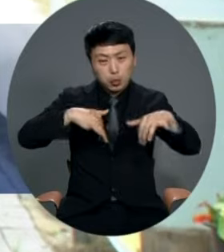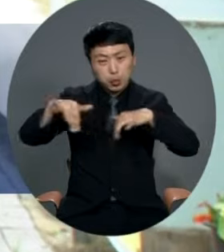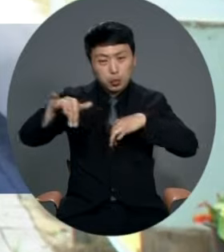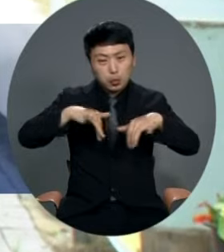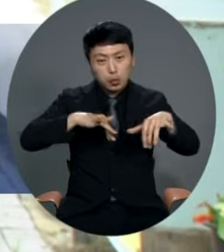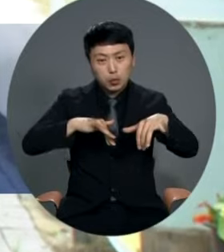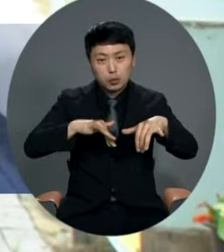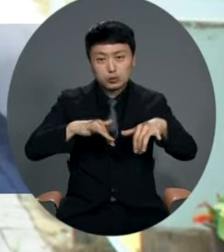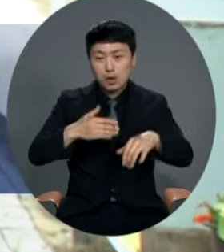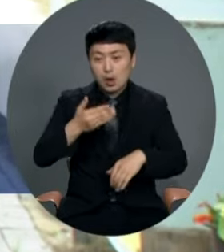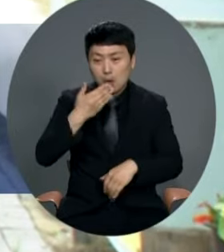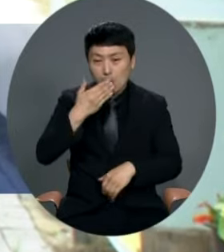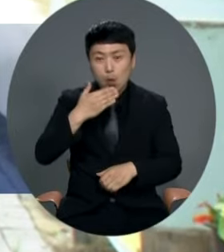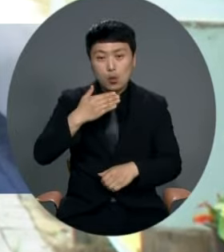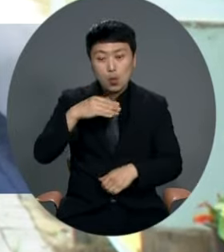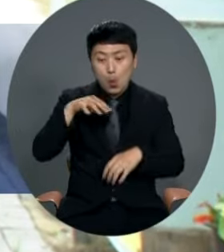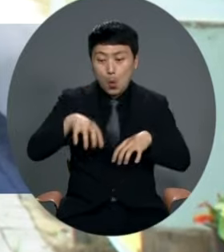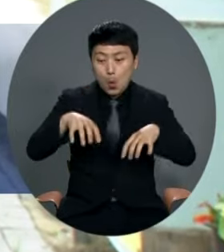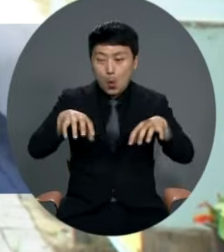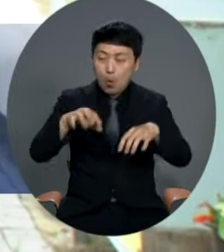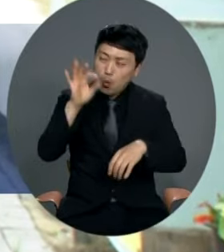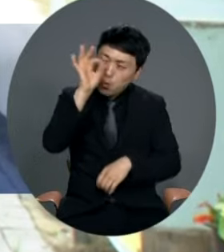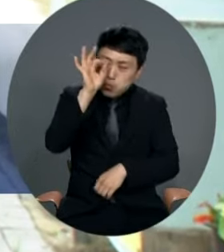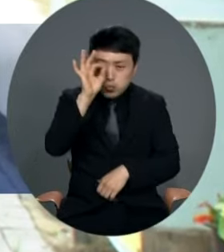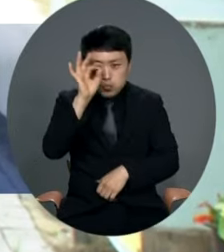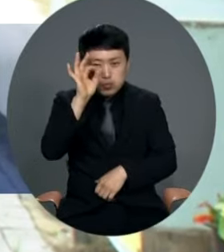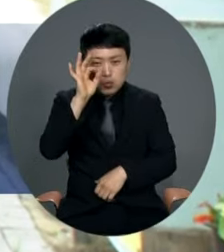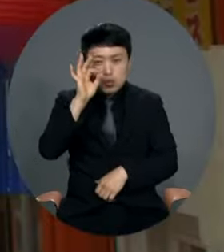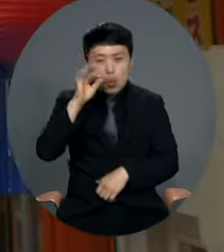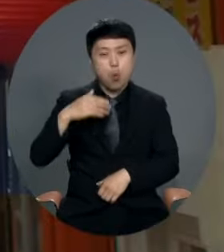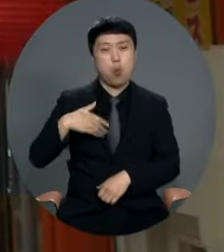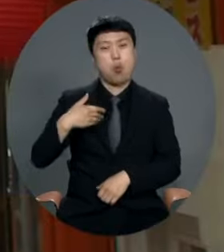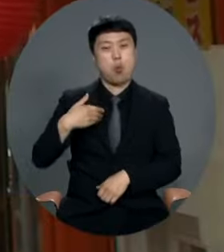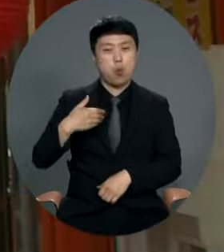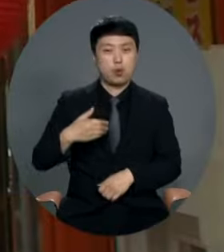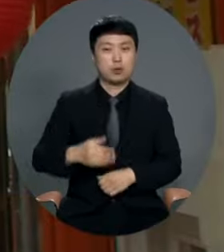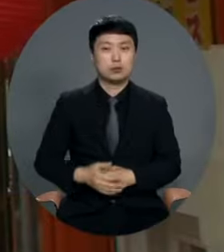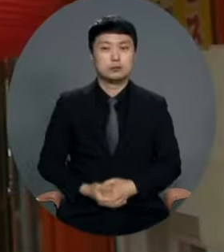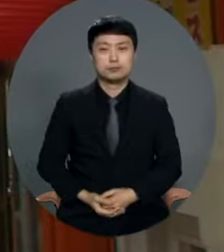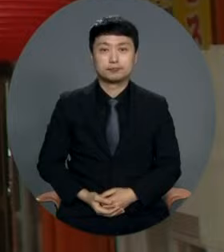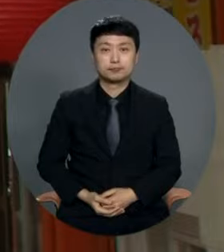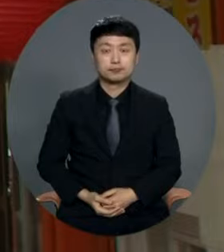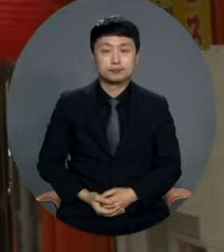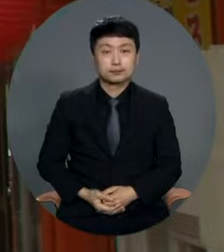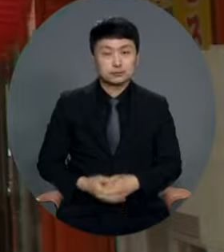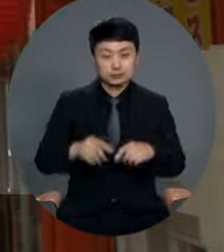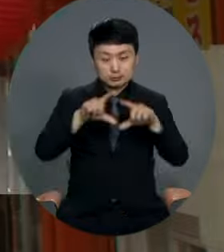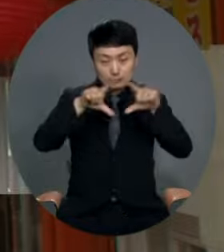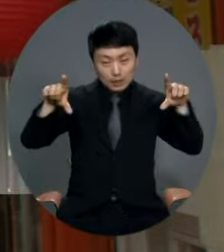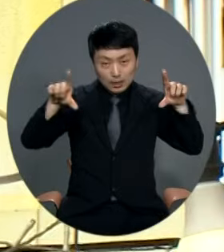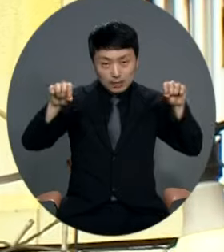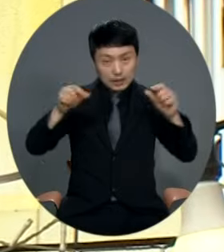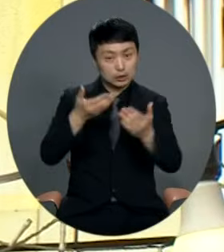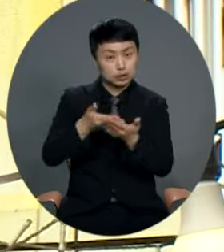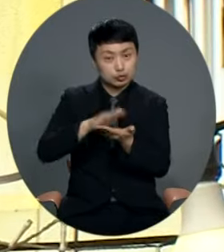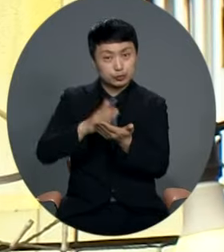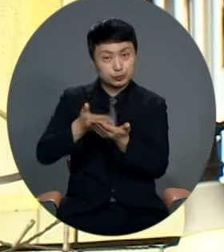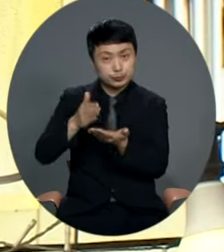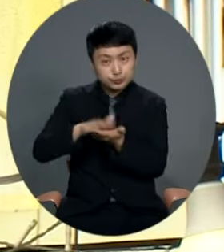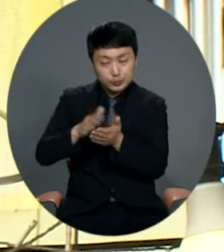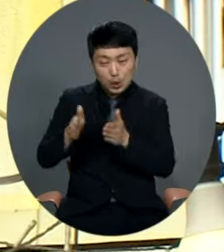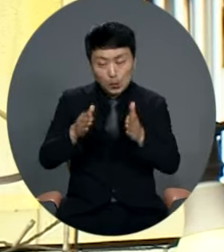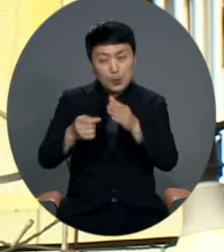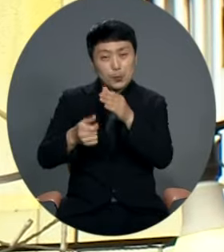하는 사람들이 식당을 찾지를 못해요. 간판이 적고 관리하기도 힘들고. 이후 진행된 간판 정비 사업은 거리의 특성에